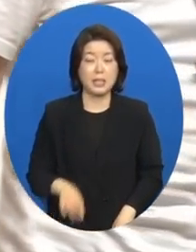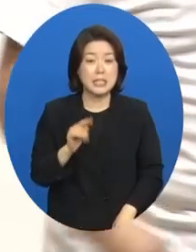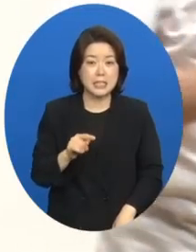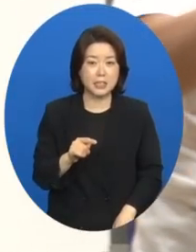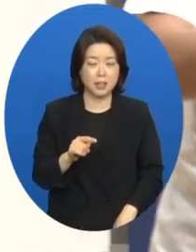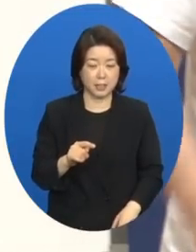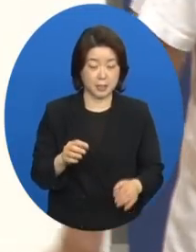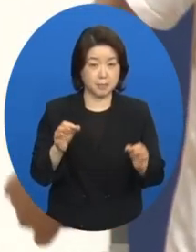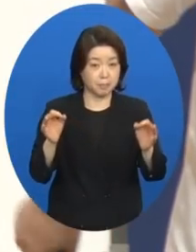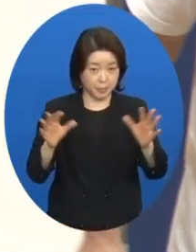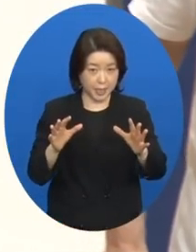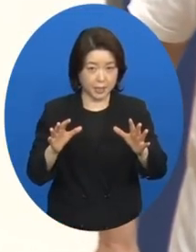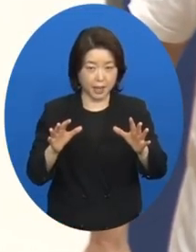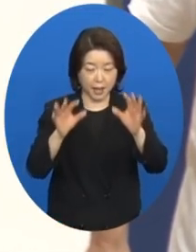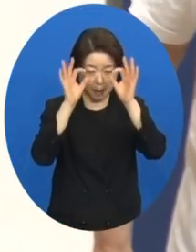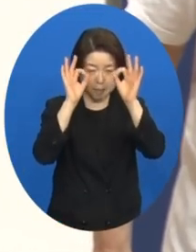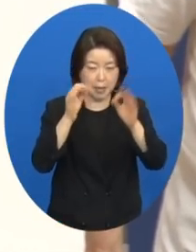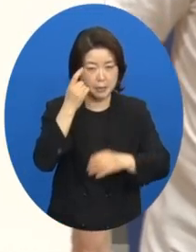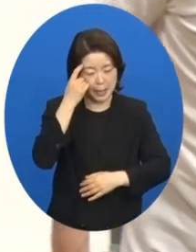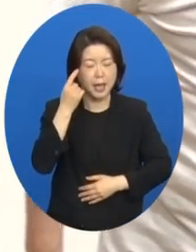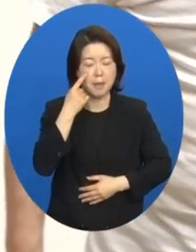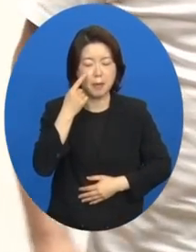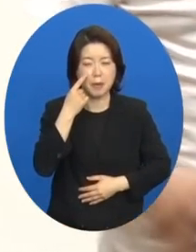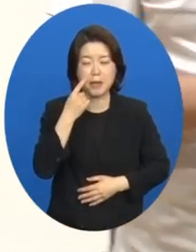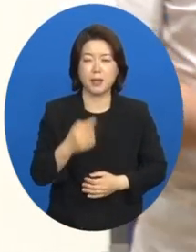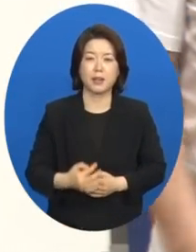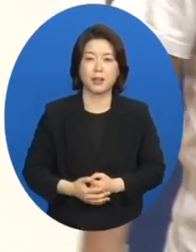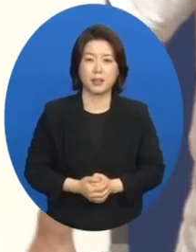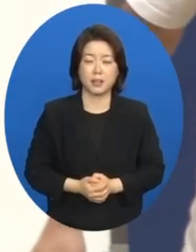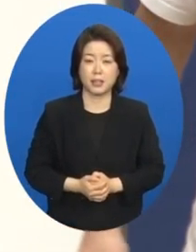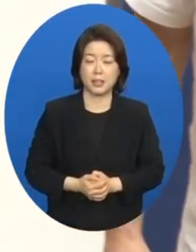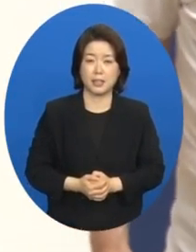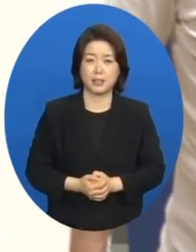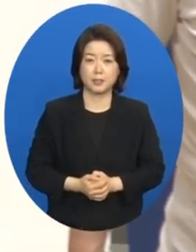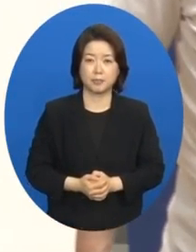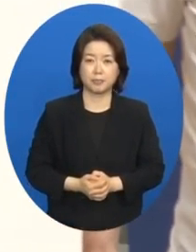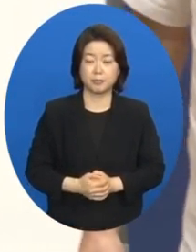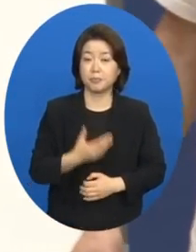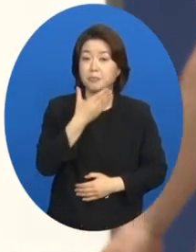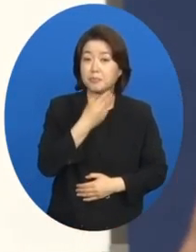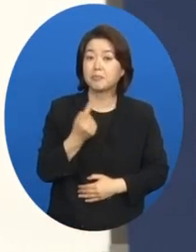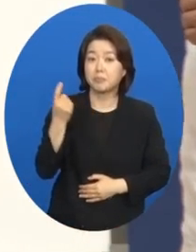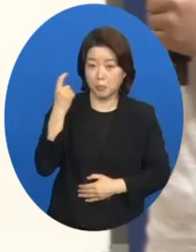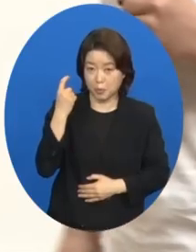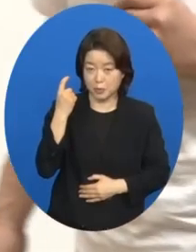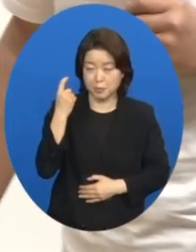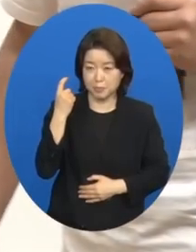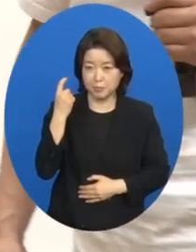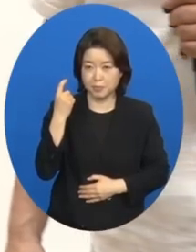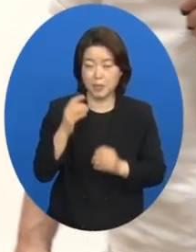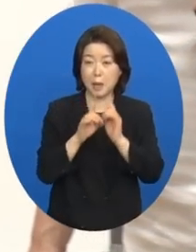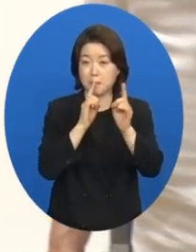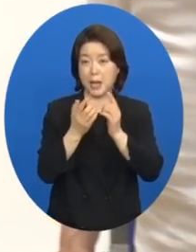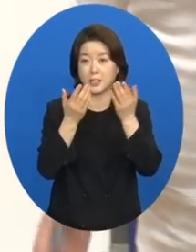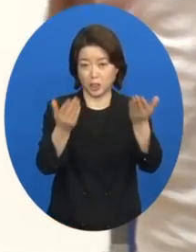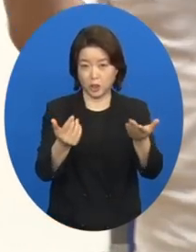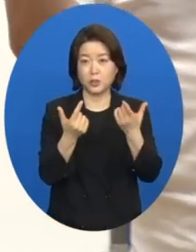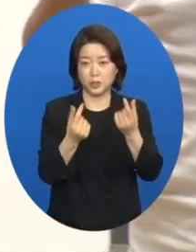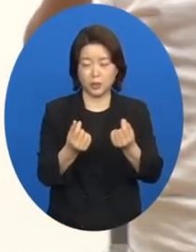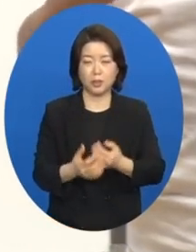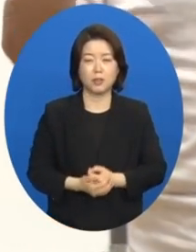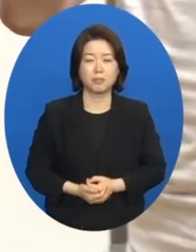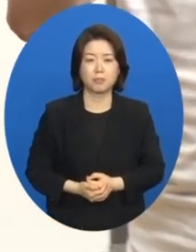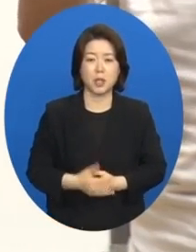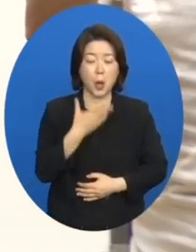좀 잠깐 그냥 생각해 보려고 그러는데요. 다른 게 아니고요. 복음 그러면 말씀드린 대로 복음은